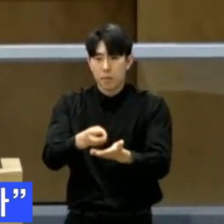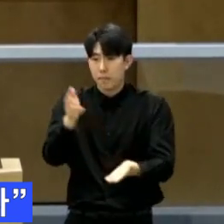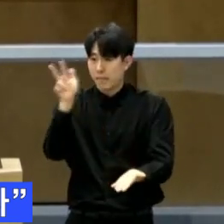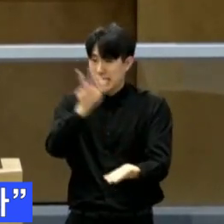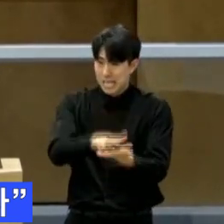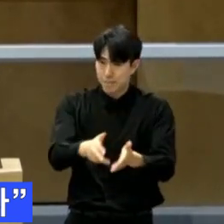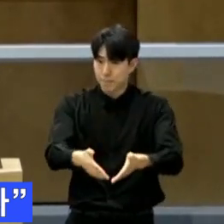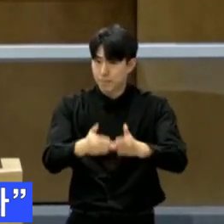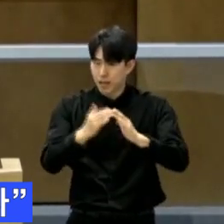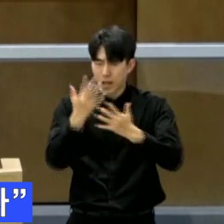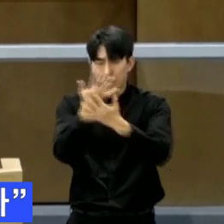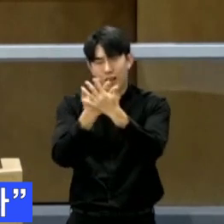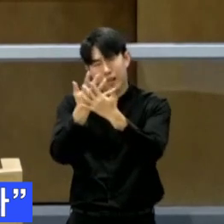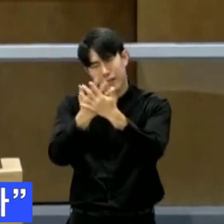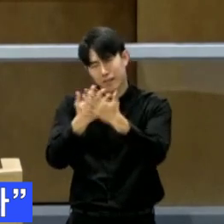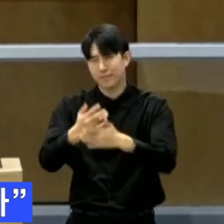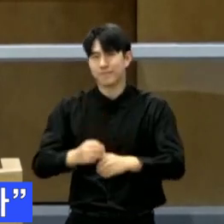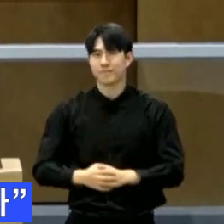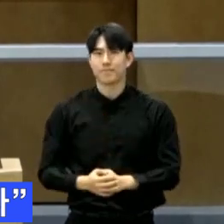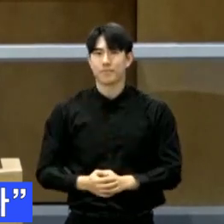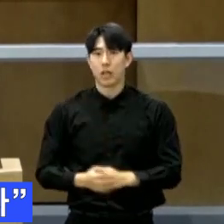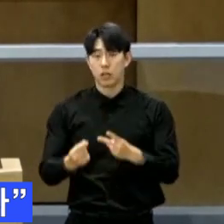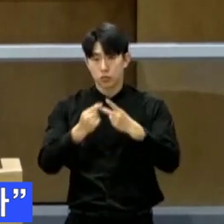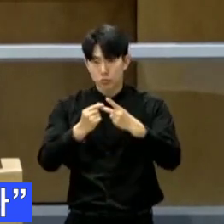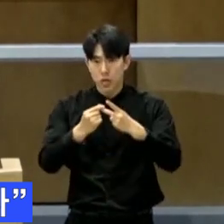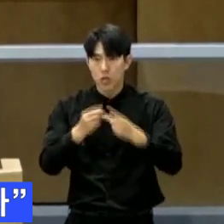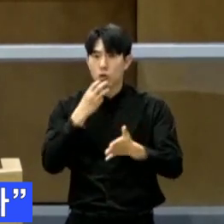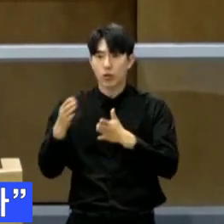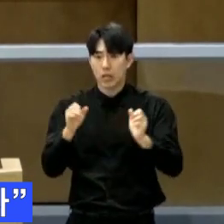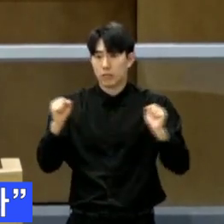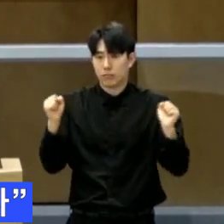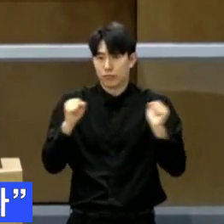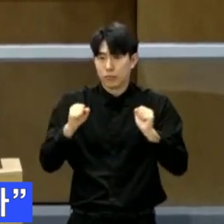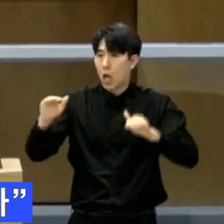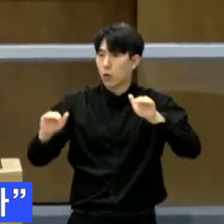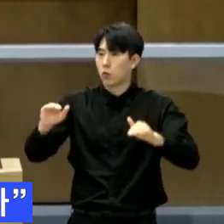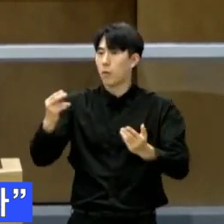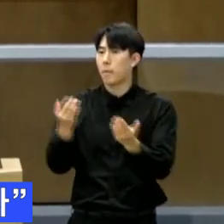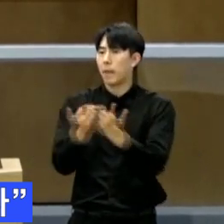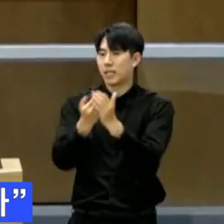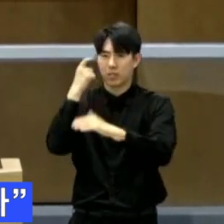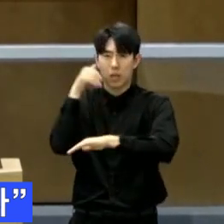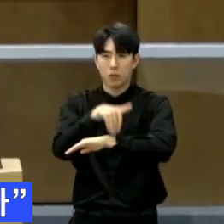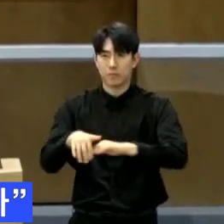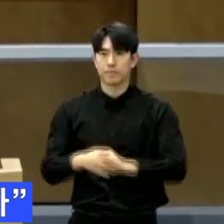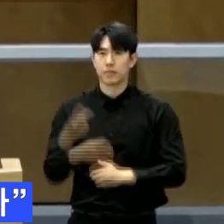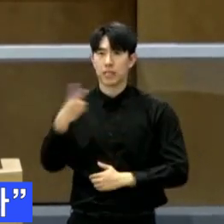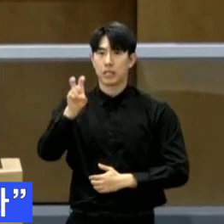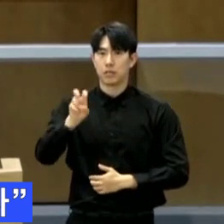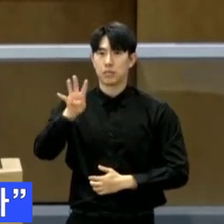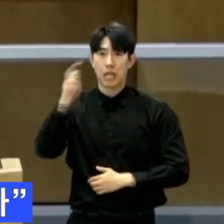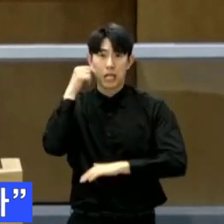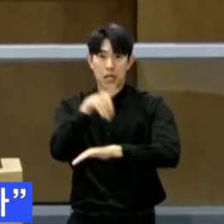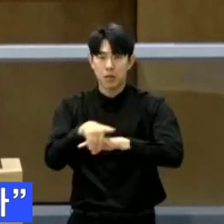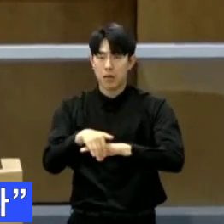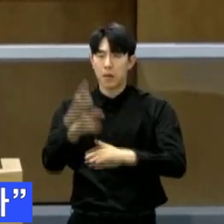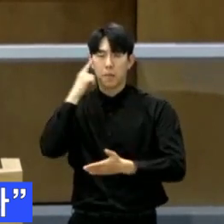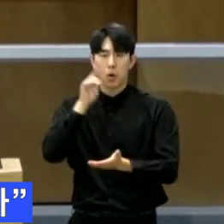제정은 불투명합니다. 두 번째로 경기 북부 균형 발전 계획입니다. 2024년